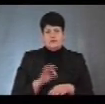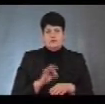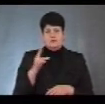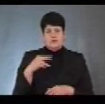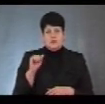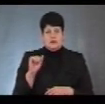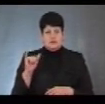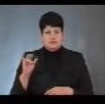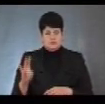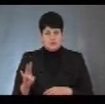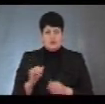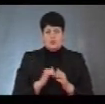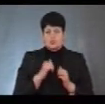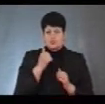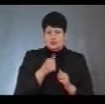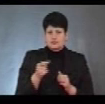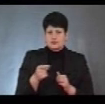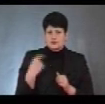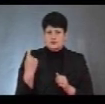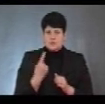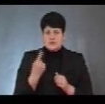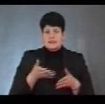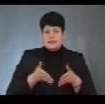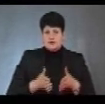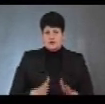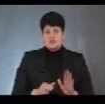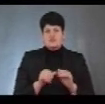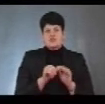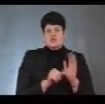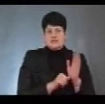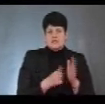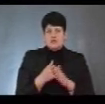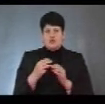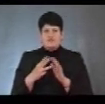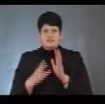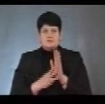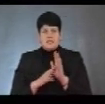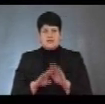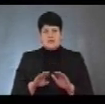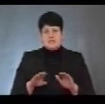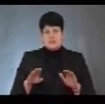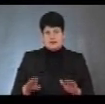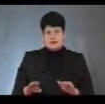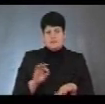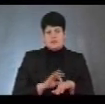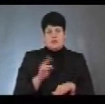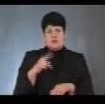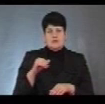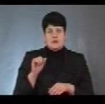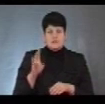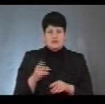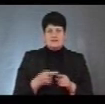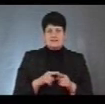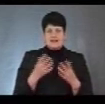Ольги Гордієнко, щороку в Тернопільській області народжується від 16 до 18 дітей з синдромом Дауна. Вперше цей день у